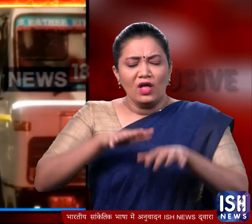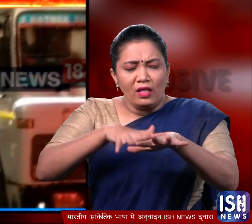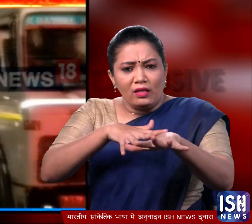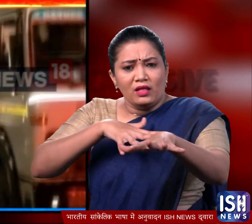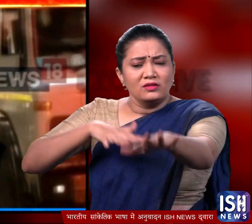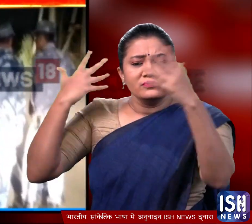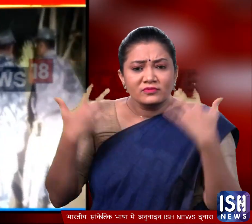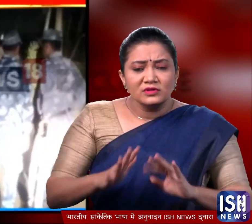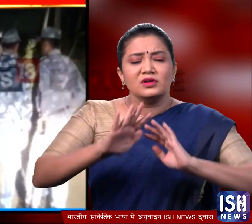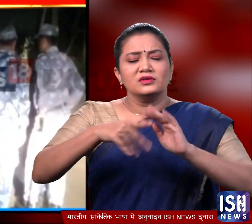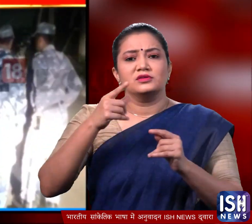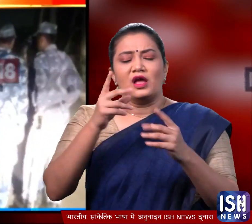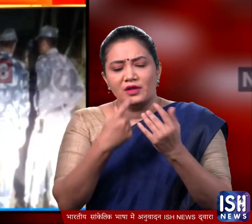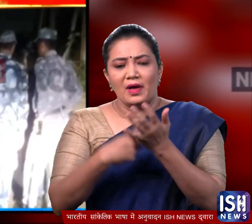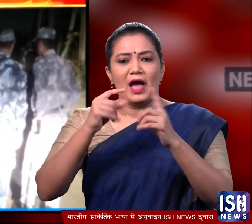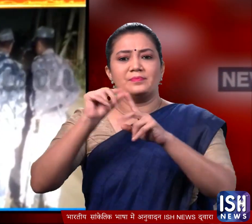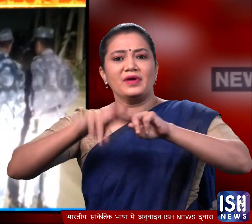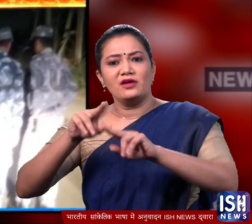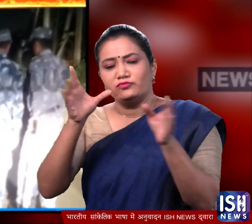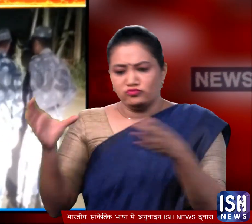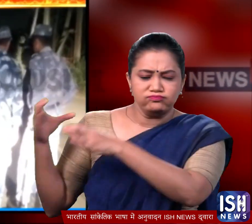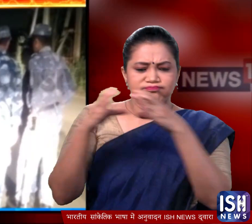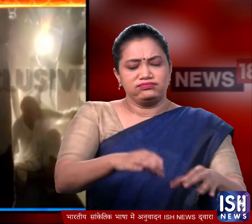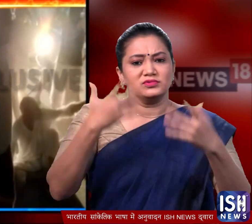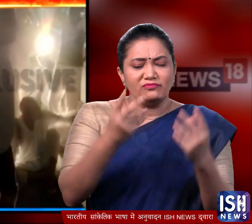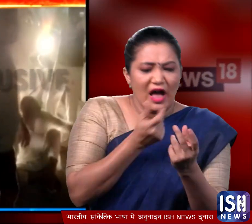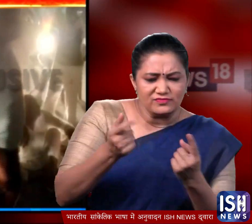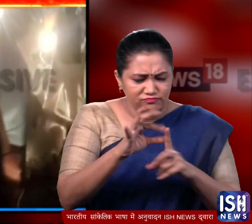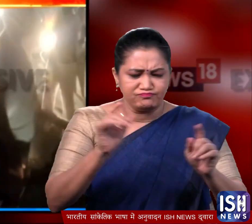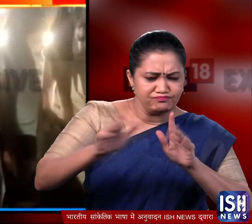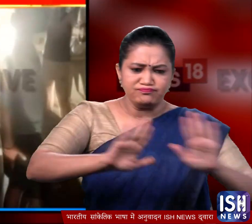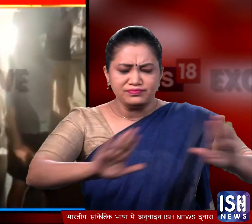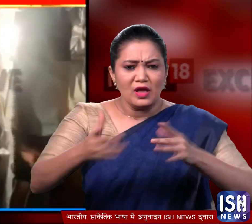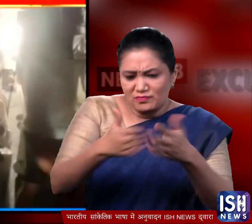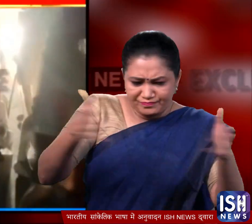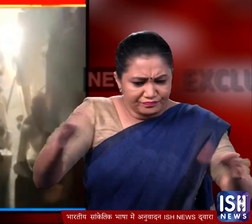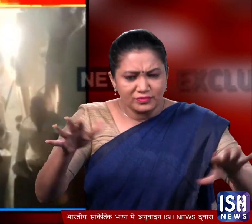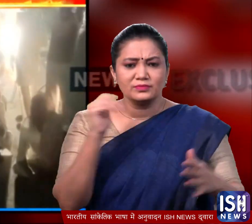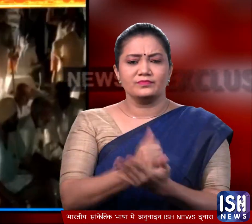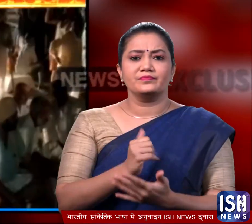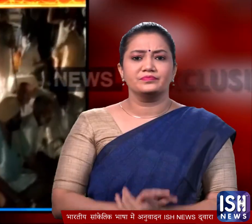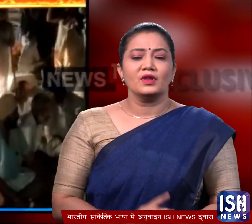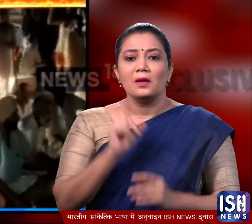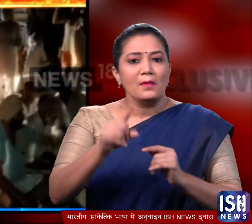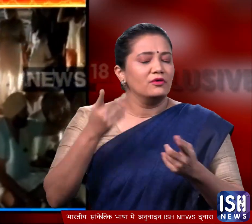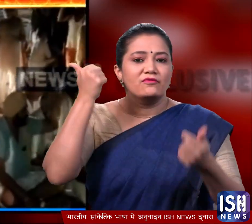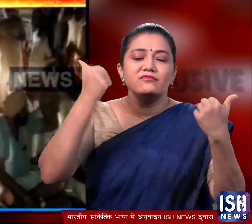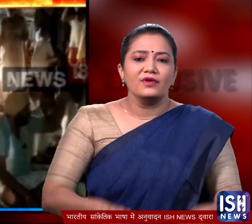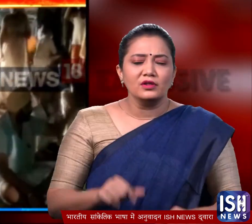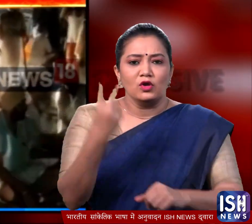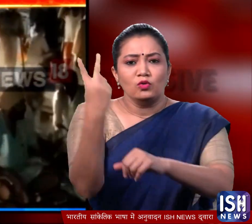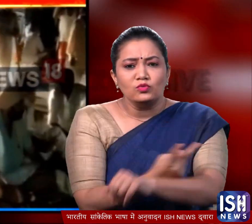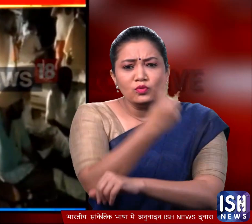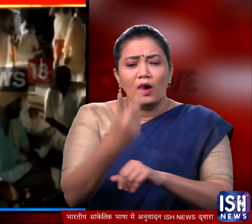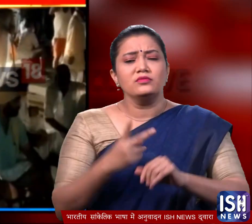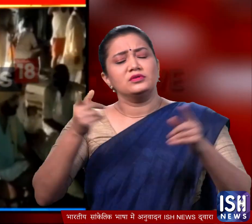जैम की सूचना मिली तो जल्द ही वहां रैपिड एक्शन फोर्स की एक टुकड़ी पहुंच गई ताकि प्रदर्शनकारियों को सड़क से हटाया जा सके, लेकिन बात नहीं बनी और